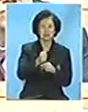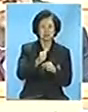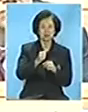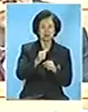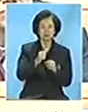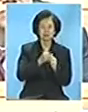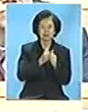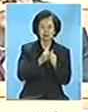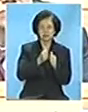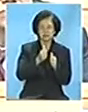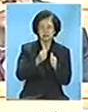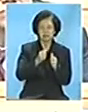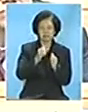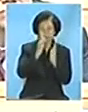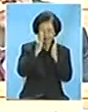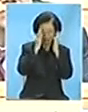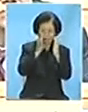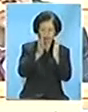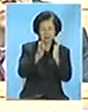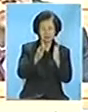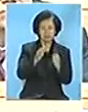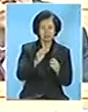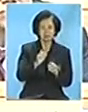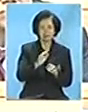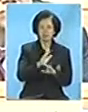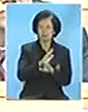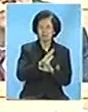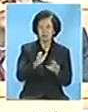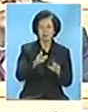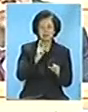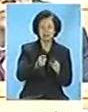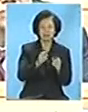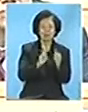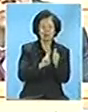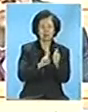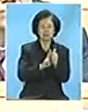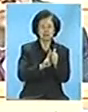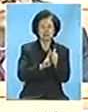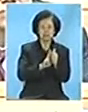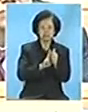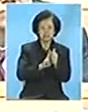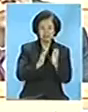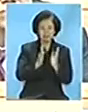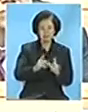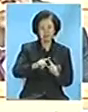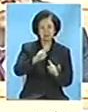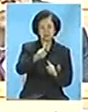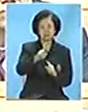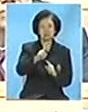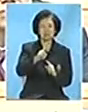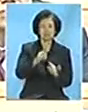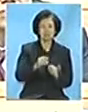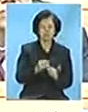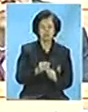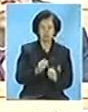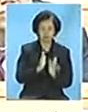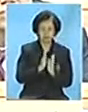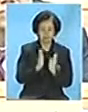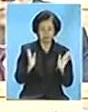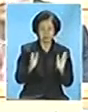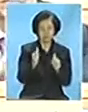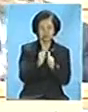จต่อไปถึงแม้ว่าจะไม่รับโอกาสได้ทำงานในท่าในตำแหน่งรองประธานวุฒิสภาคนหนึ่งครับขอขอบคุณ